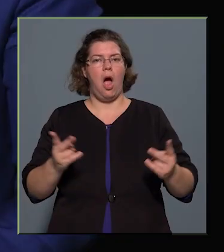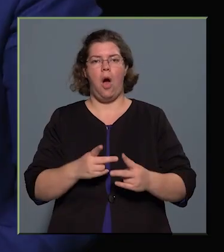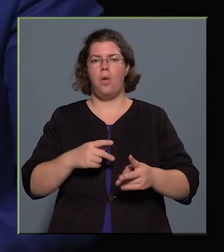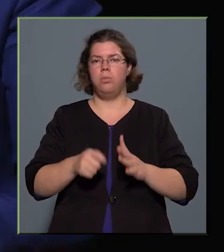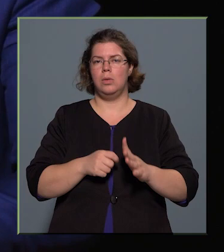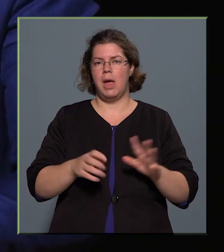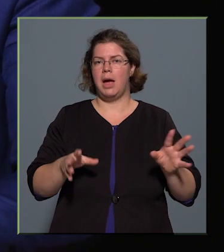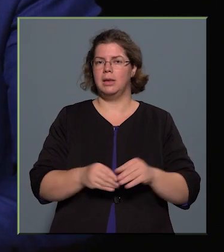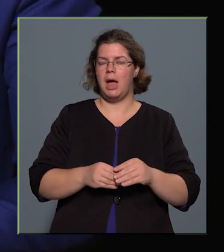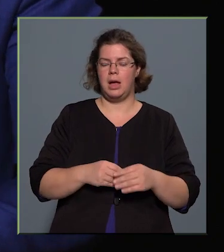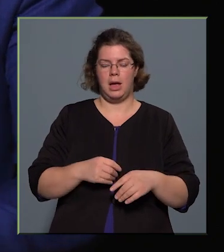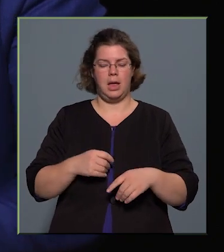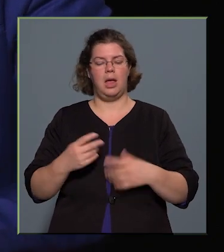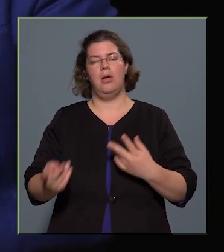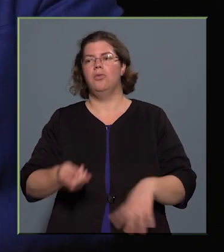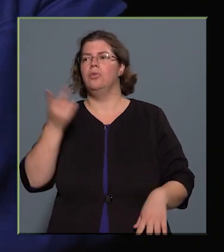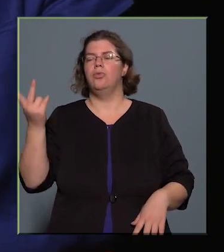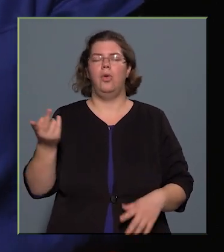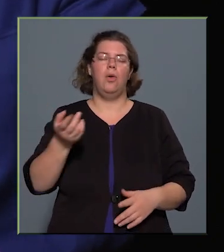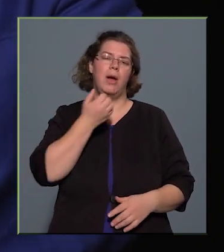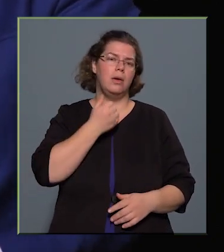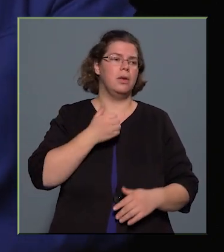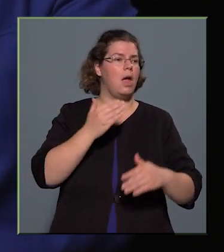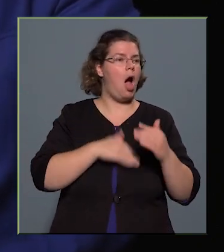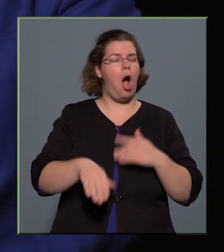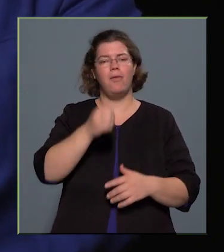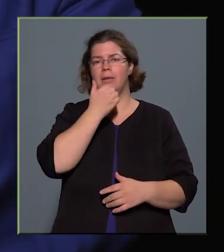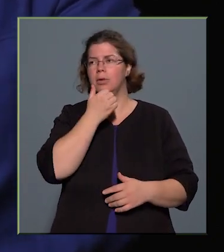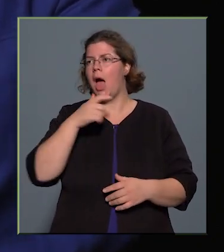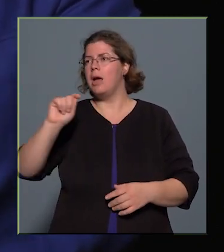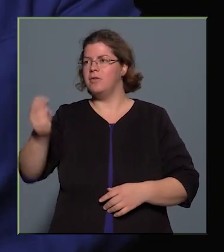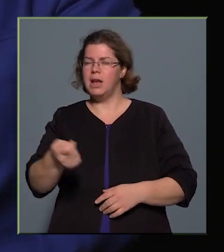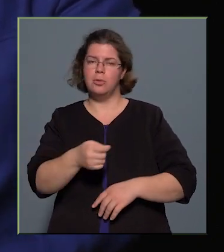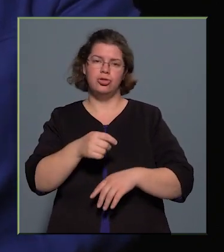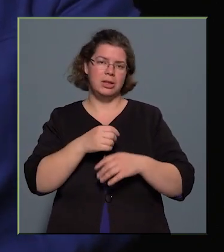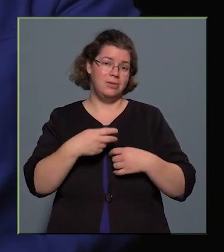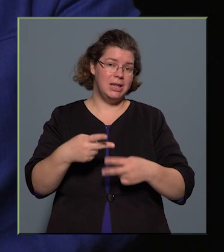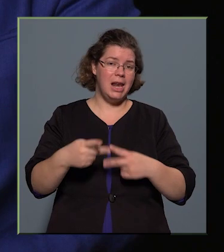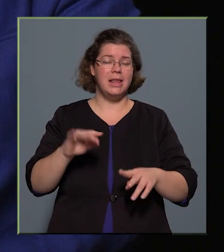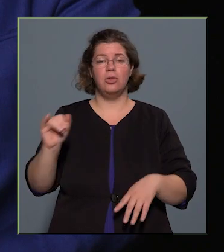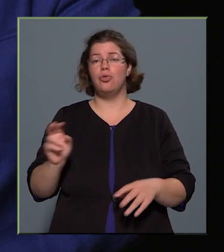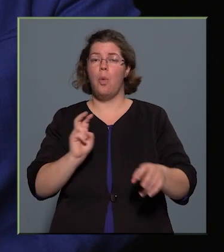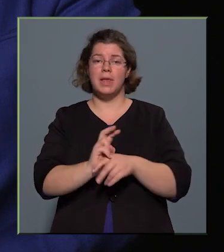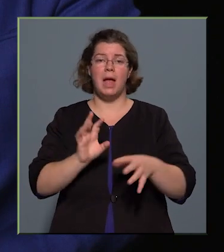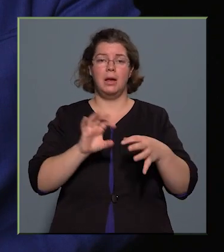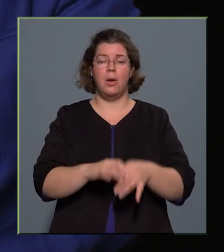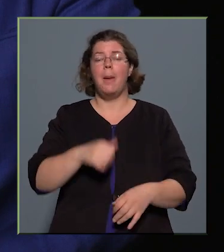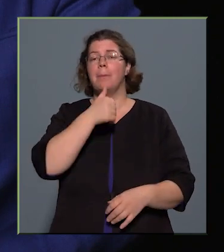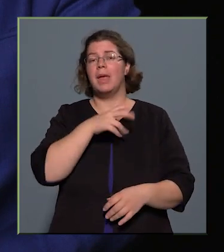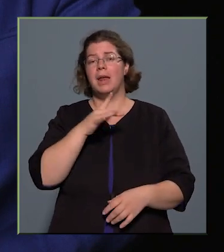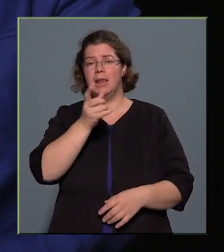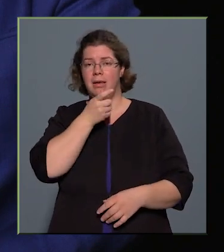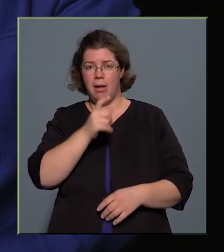foglalkoztunk, gyárépítések, fővállalkozói projektek, alvállalkozói projektekben villamos kivitelezés és hozzátartozó PLC programozás, és